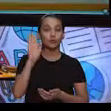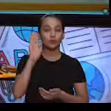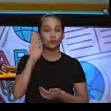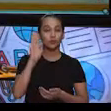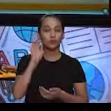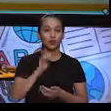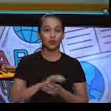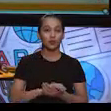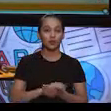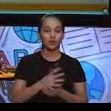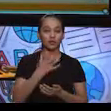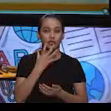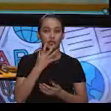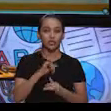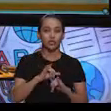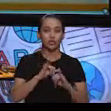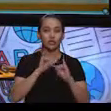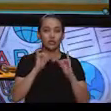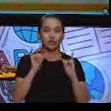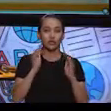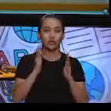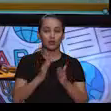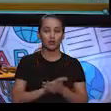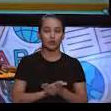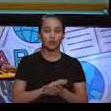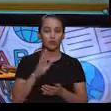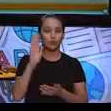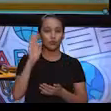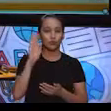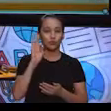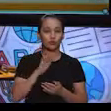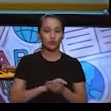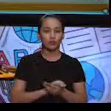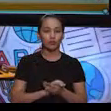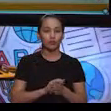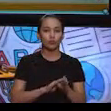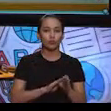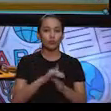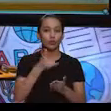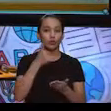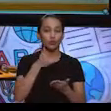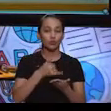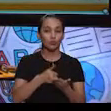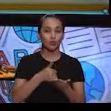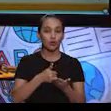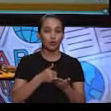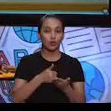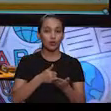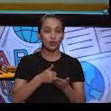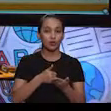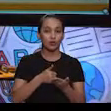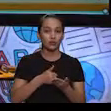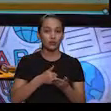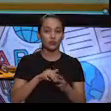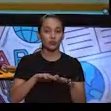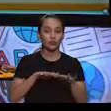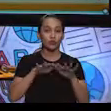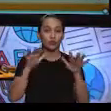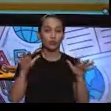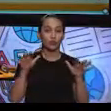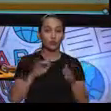Suv isiganda kengayadi. Suv to'la choynak isiganda toshadi.